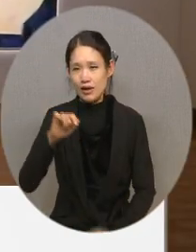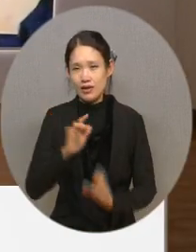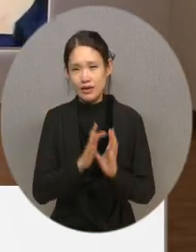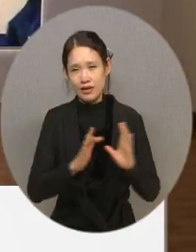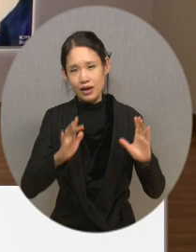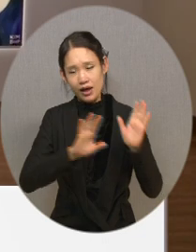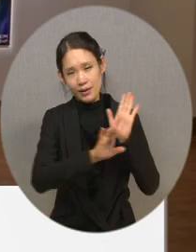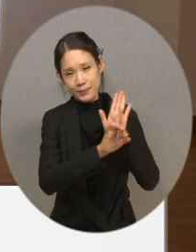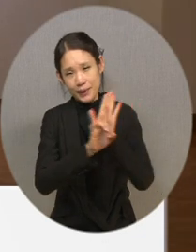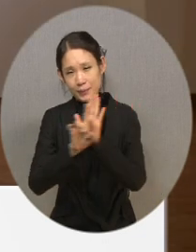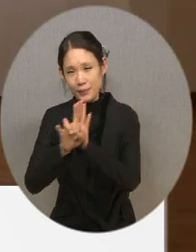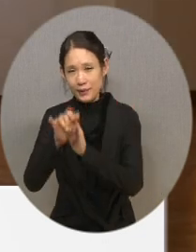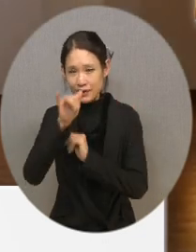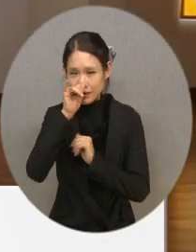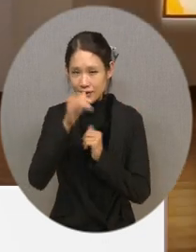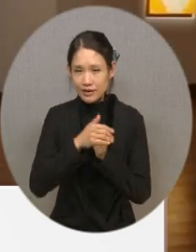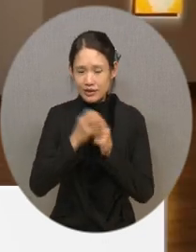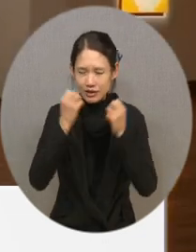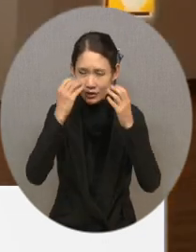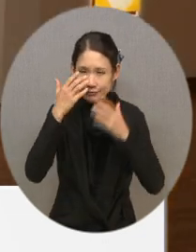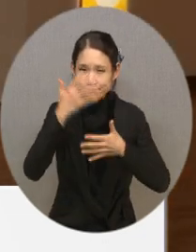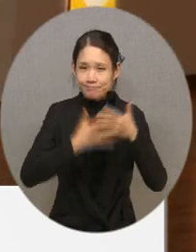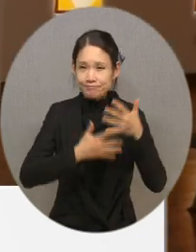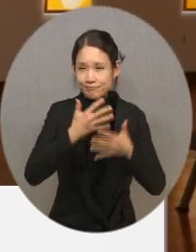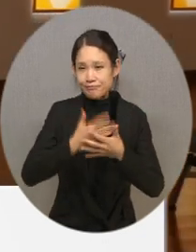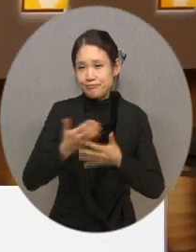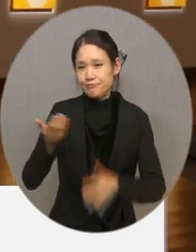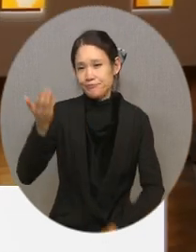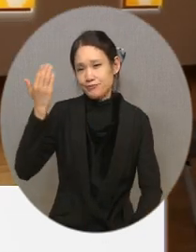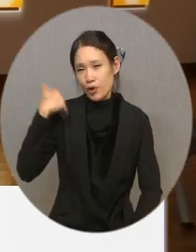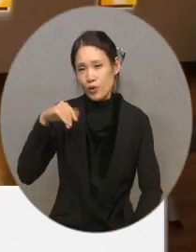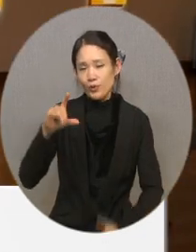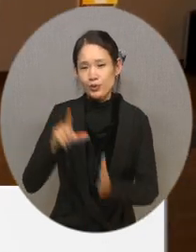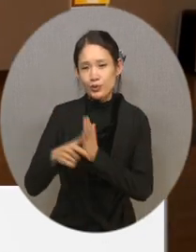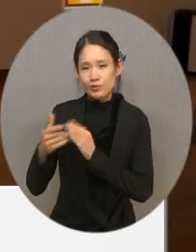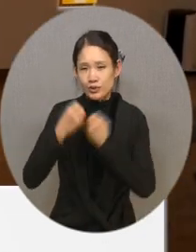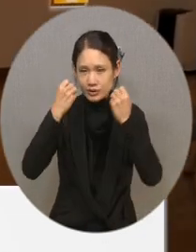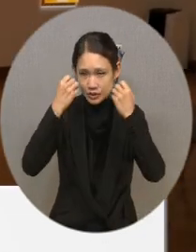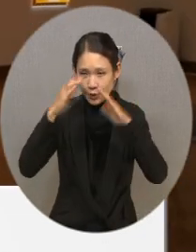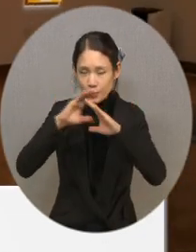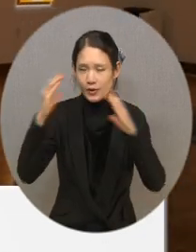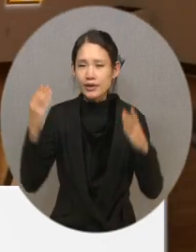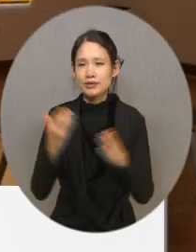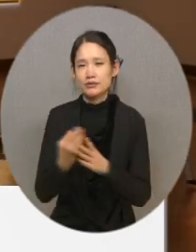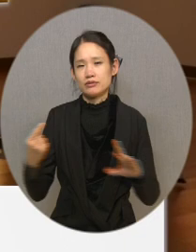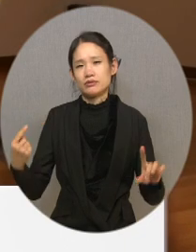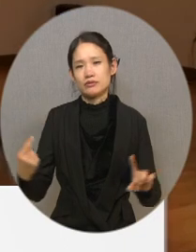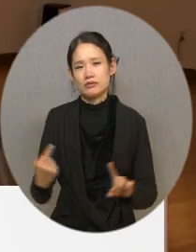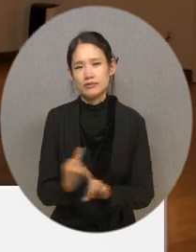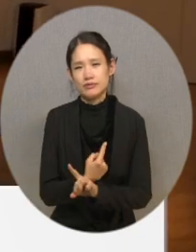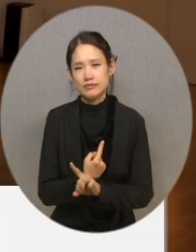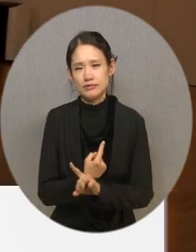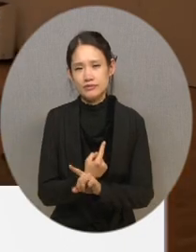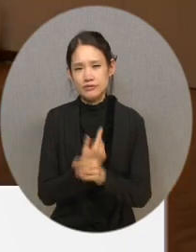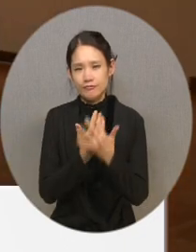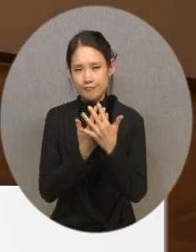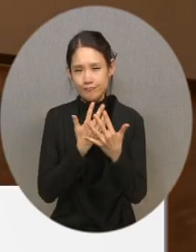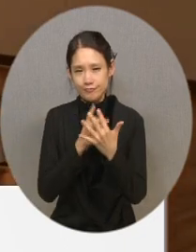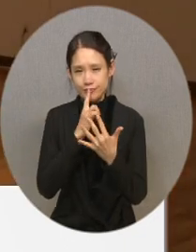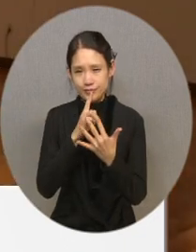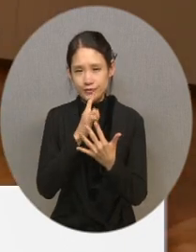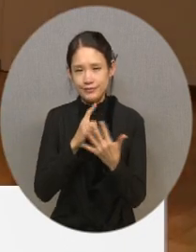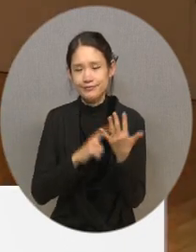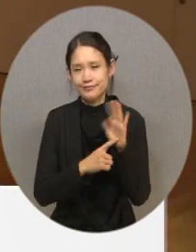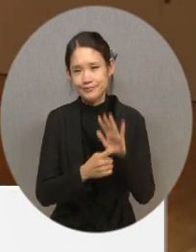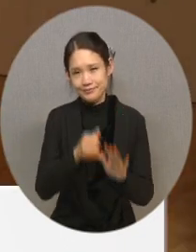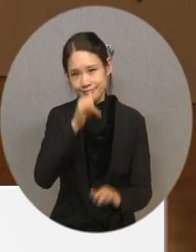탄생하게 되는데 이 새로워진 화면은 과거로부터 완전히 새로워진 작가의 모습을 조형 언어로 표현한 것이라고